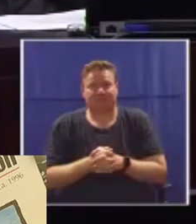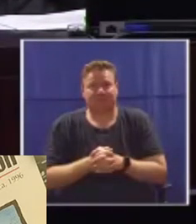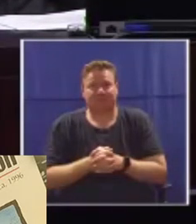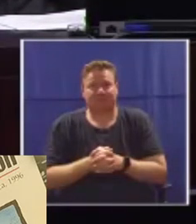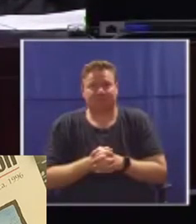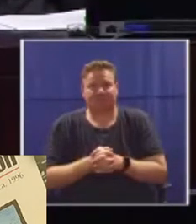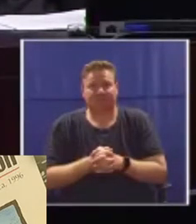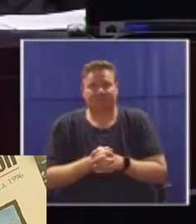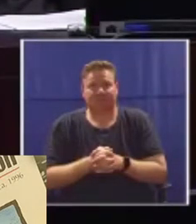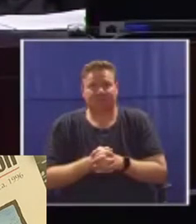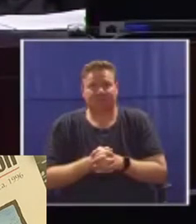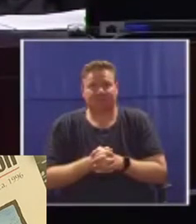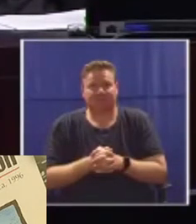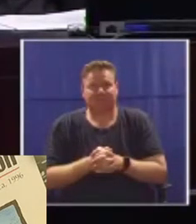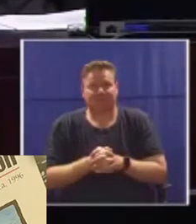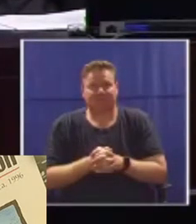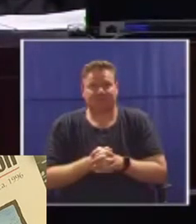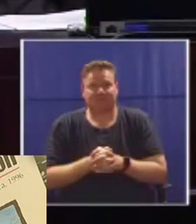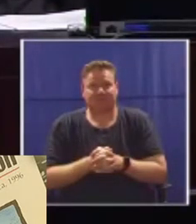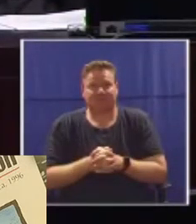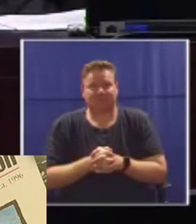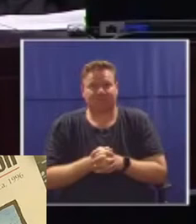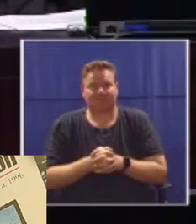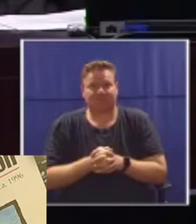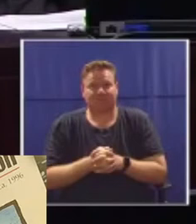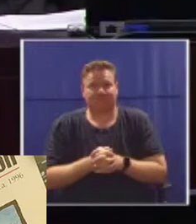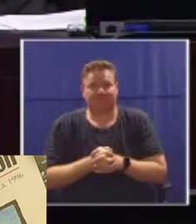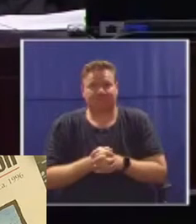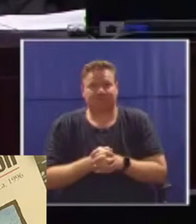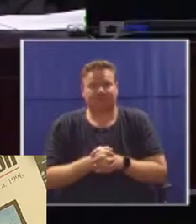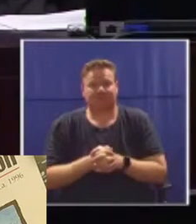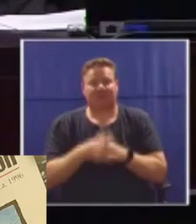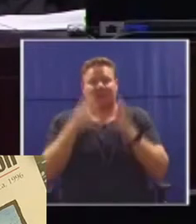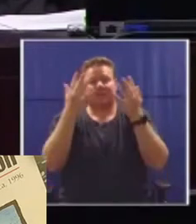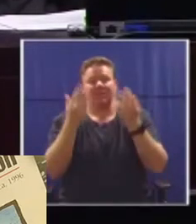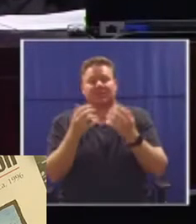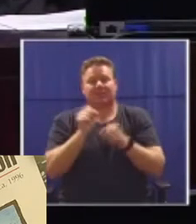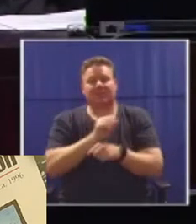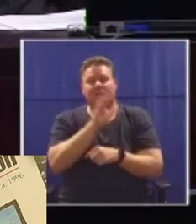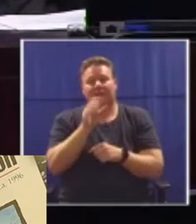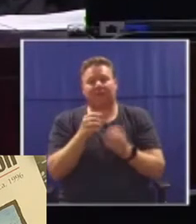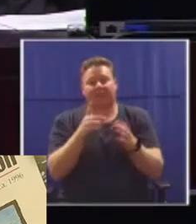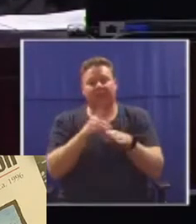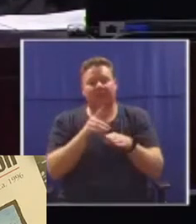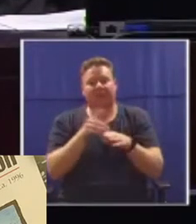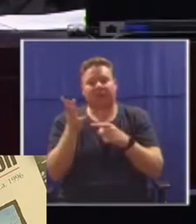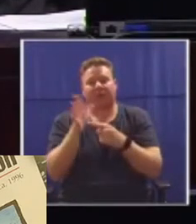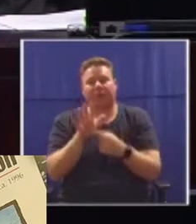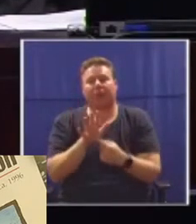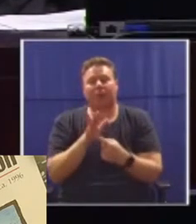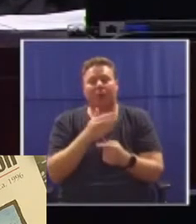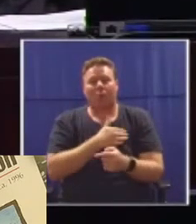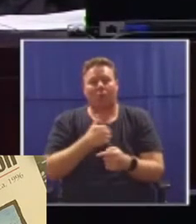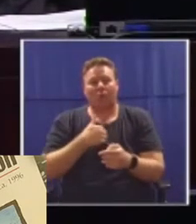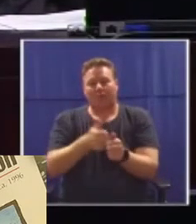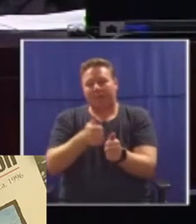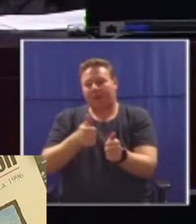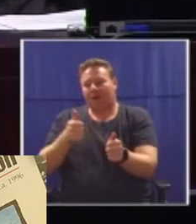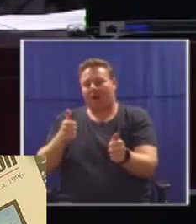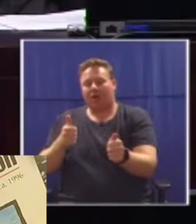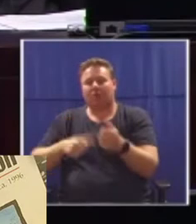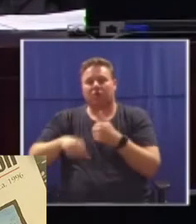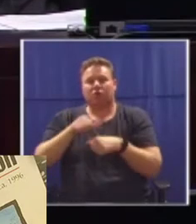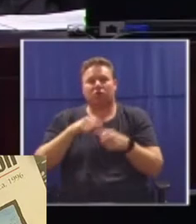nie 'n sekere bedrag oorskry nie. Recent Stats SA data shows that women are lagging behind in terms